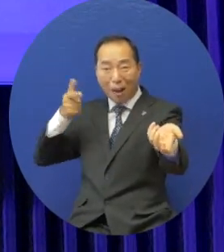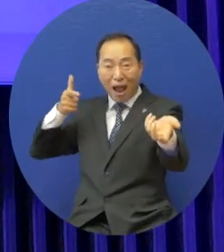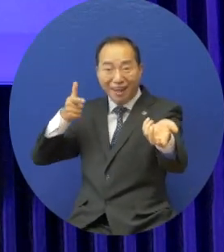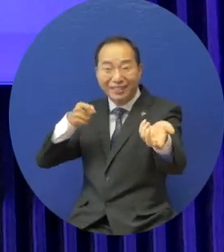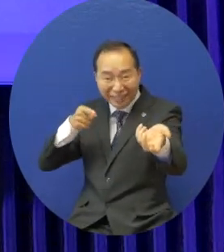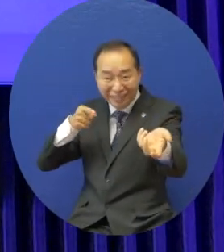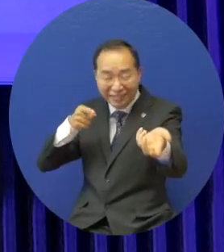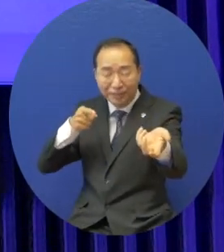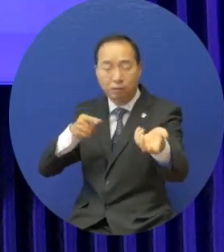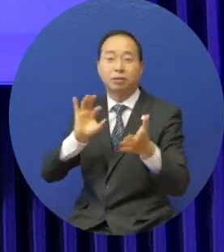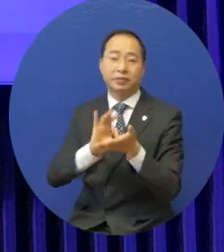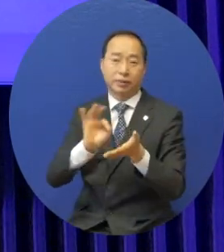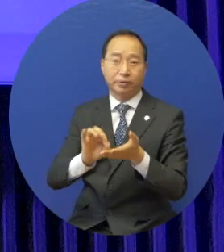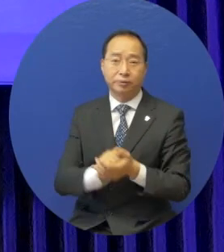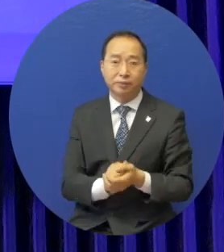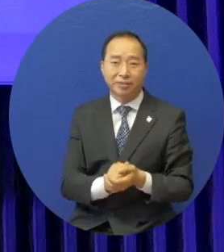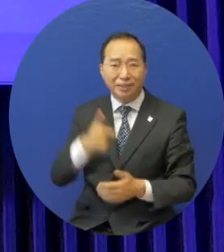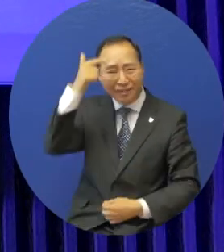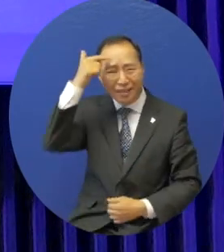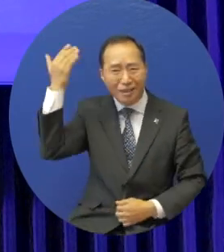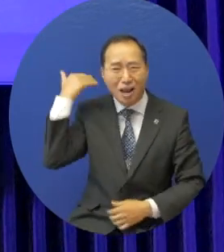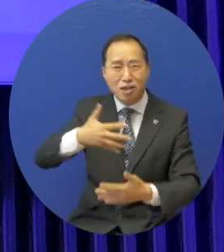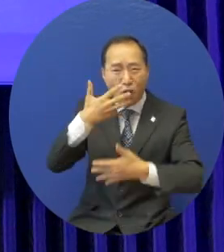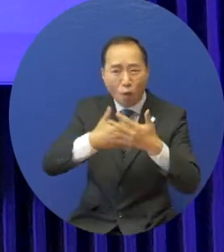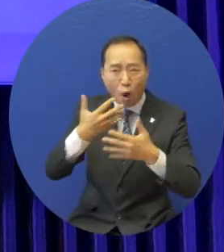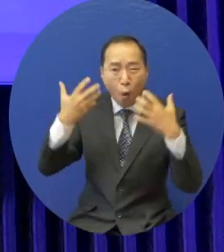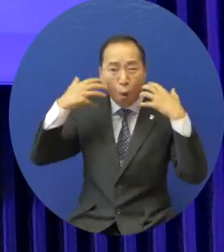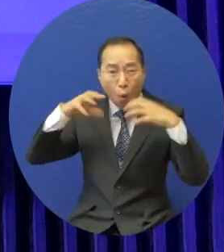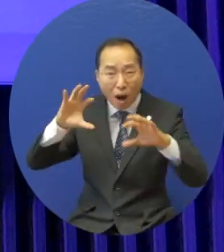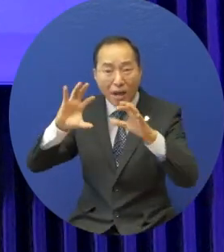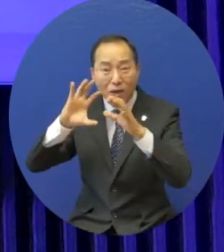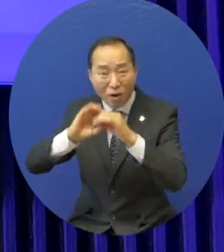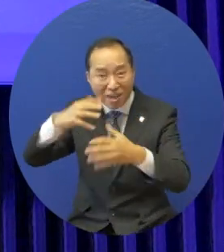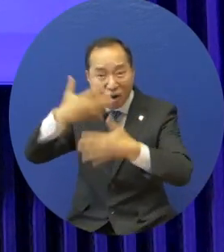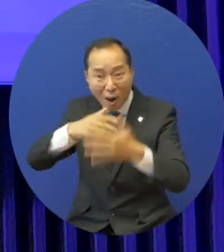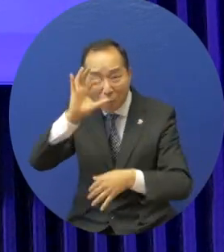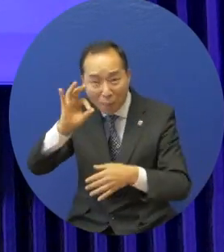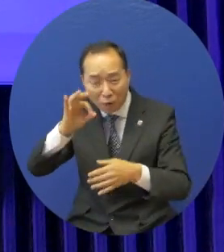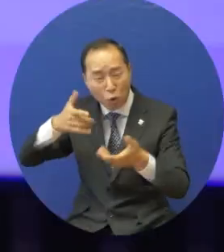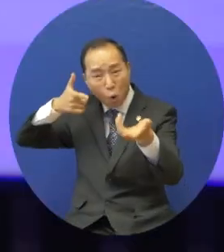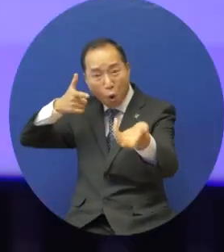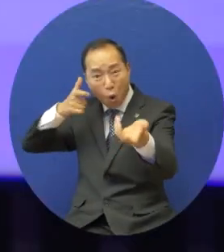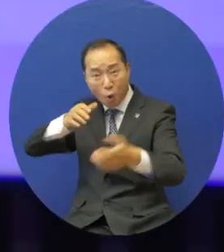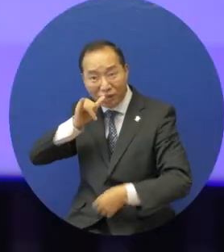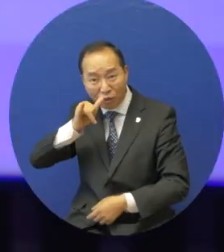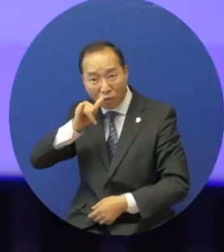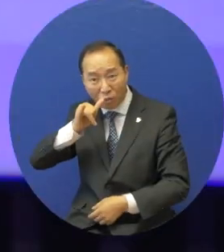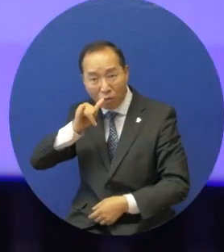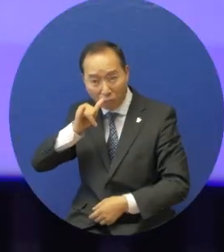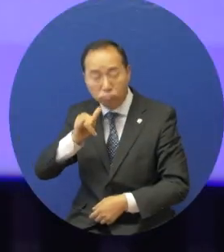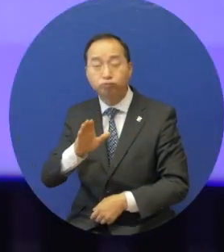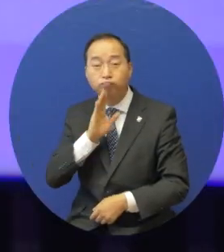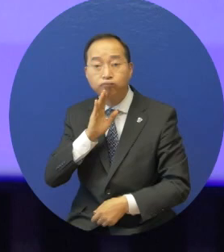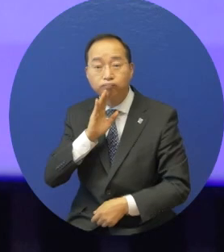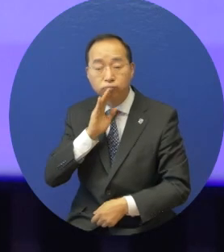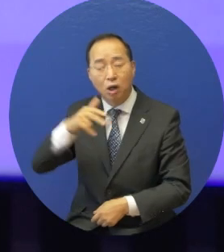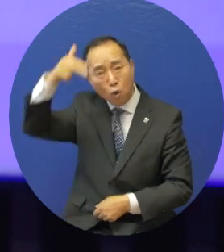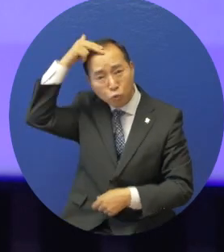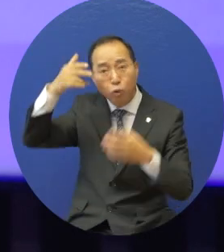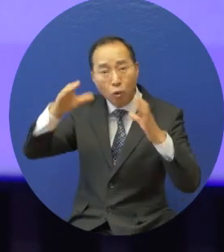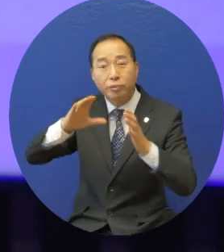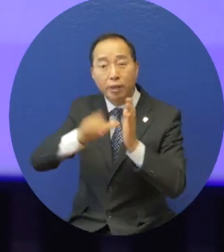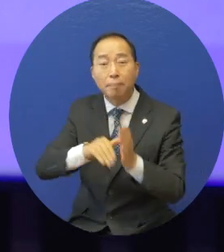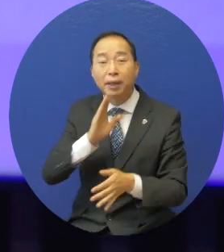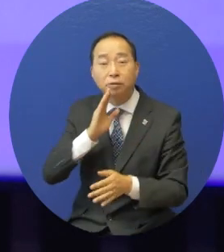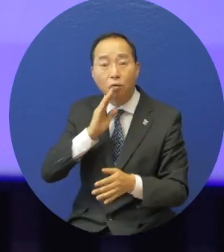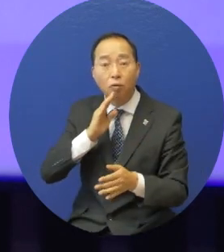언젠가 그 영화 호랑이를 어떤 소재로 한 영화에서도 이제 총으로 사냥하는 모습을 봤을 텐데 그것은 뭐 잘못된 건 아닙니다. 조선시대